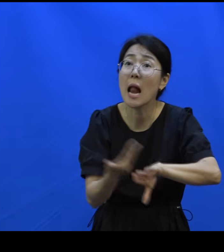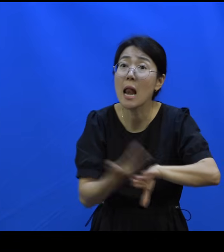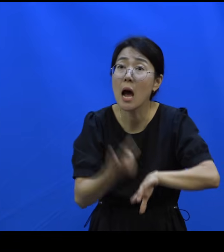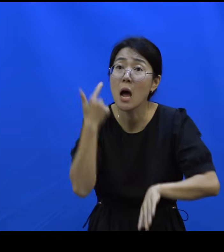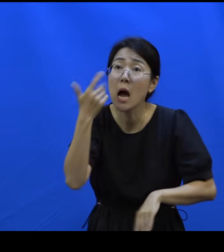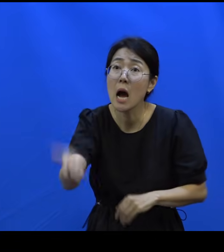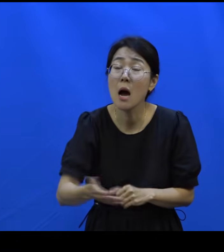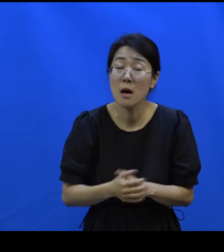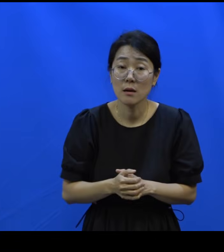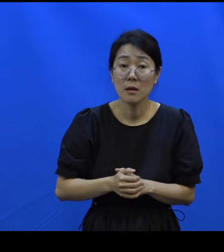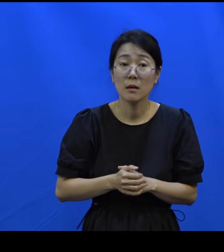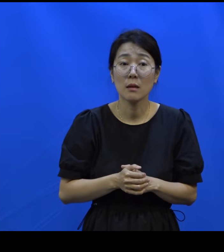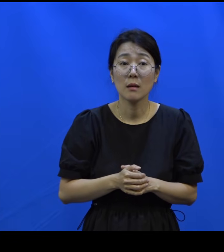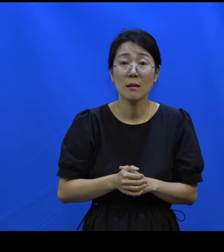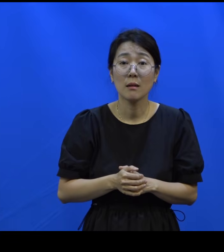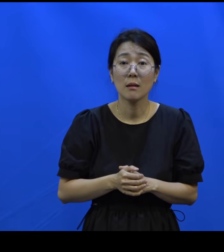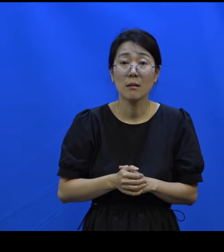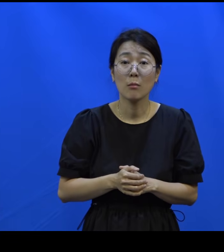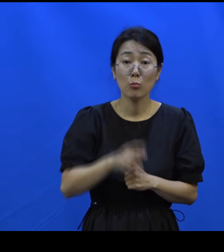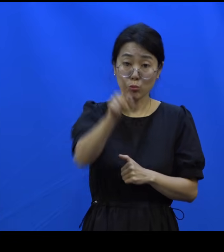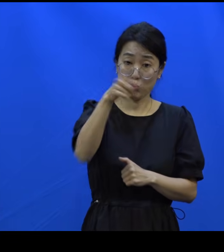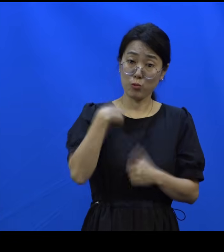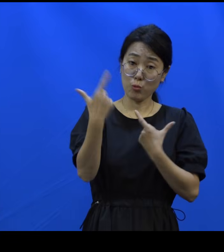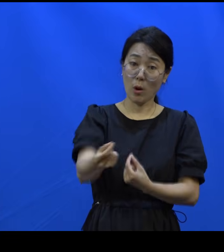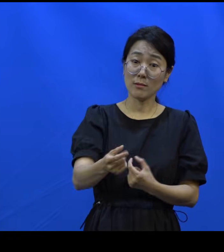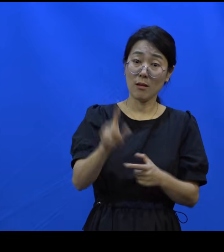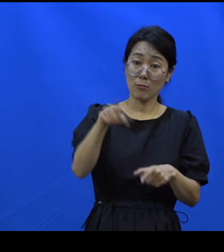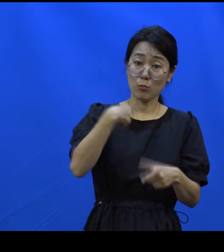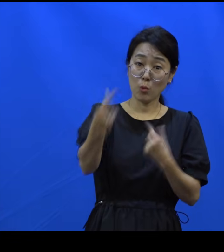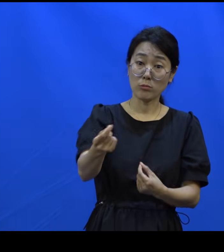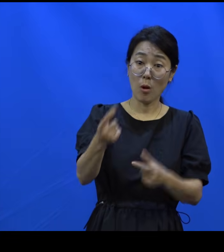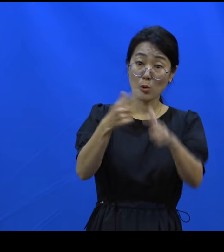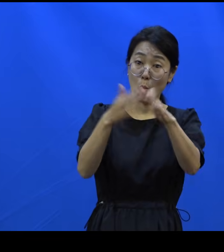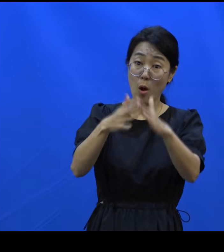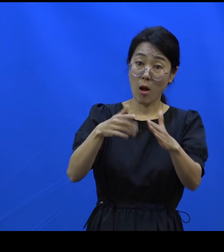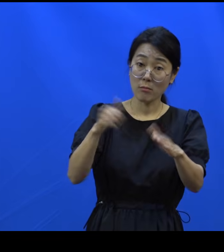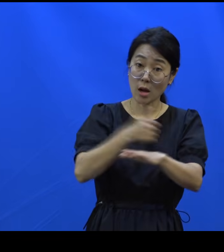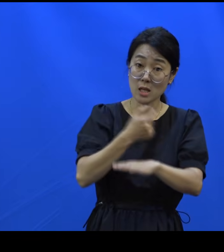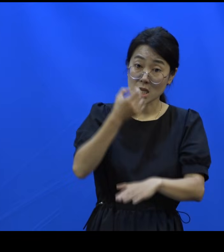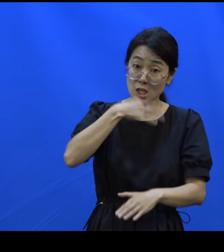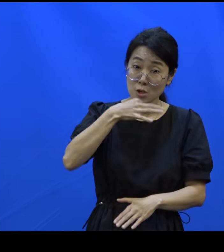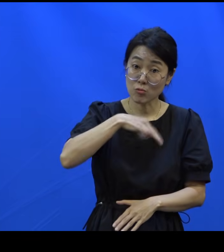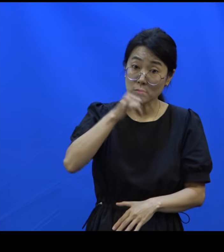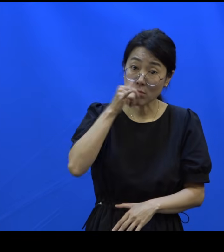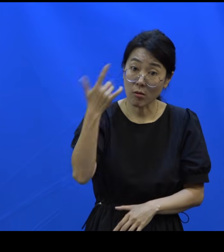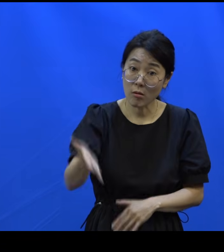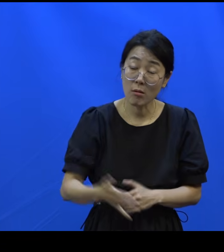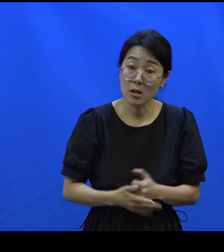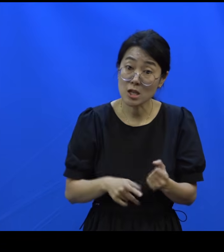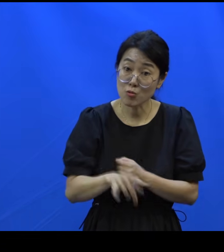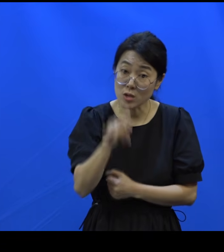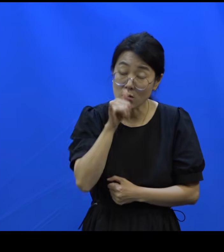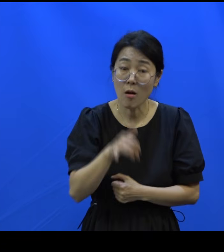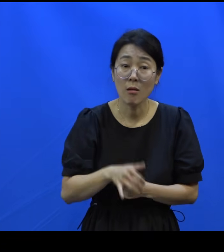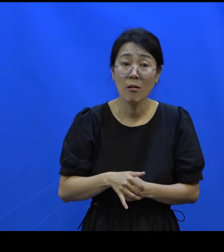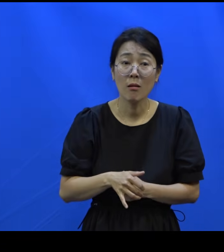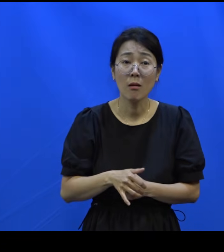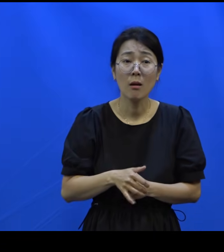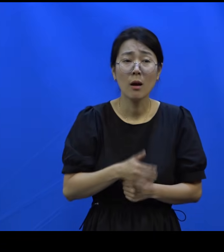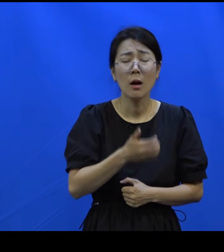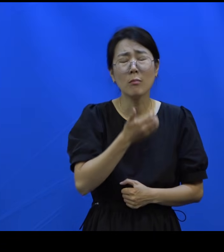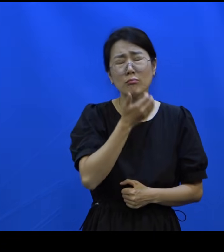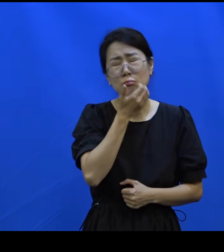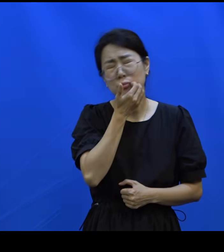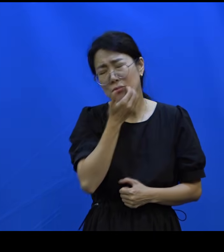거죠. 누구도 우리와 똑같잖아. 왜 교회 다니지? 그것이 알고 싶다. 여러분, 그리스도인의